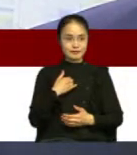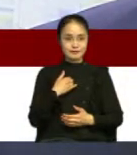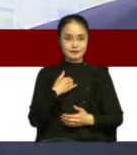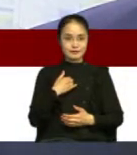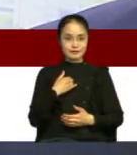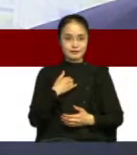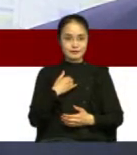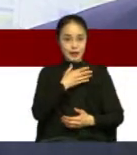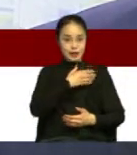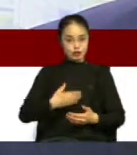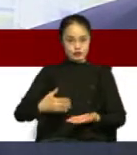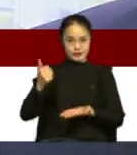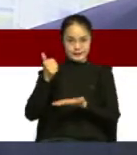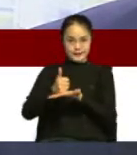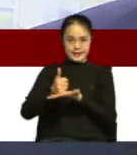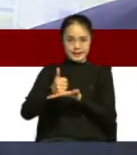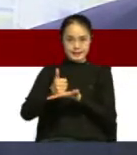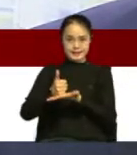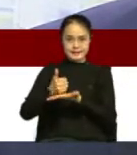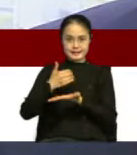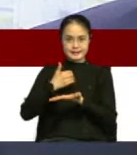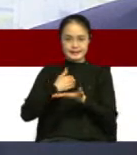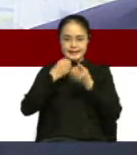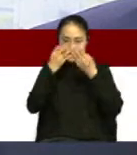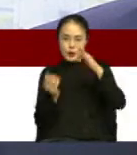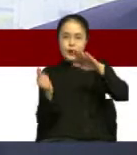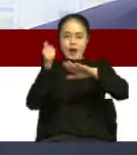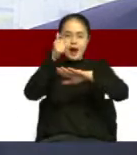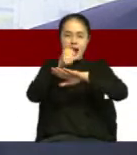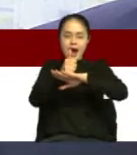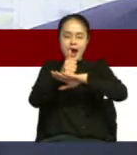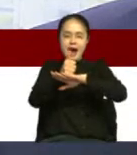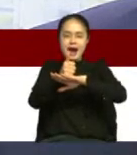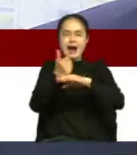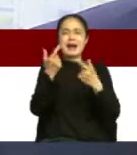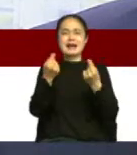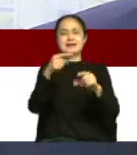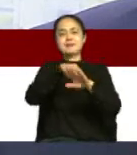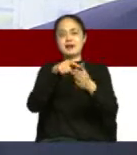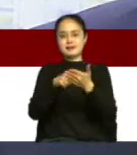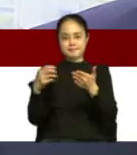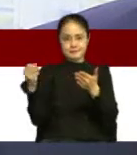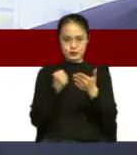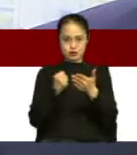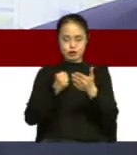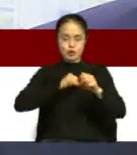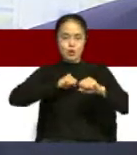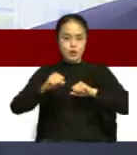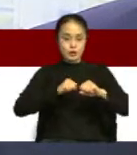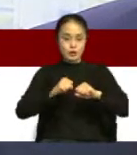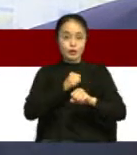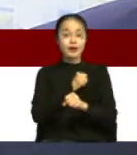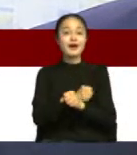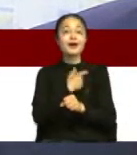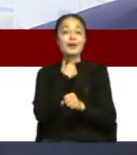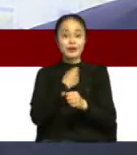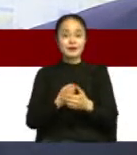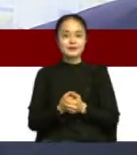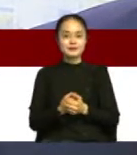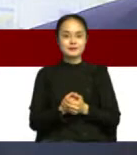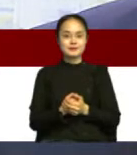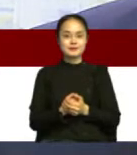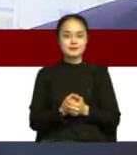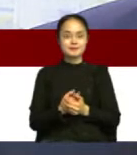마음으로 새로운 도전을 시작하고 있습니다. 하여튼 최선을 다해서 열심히 하는